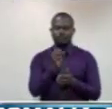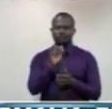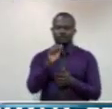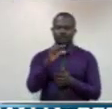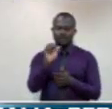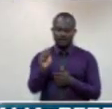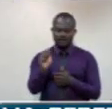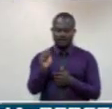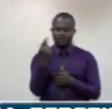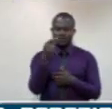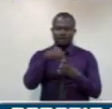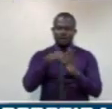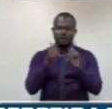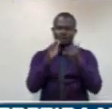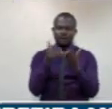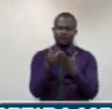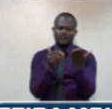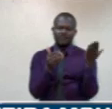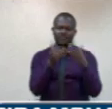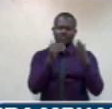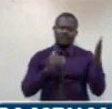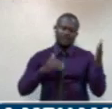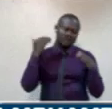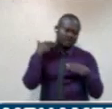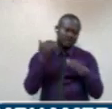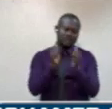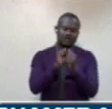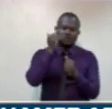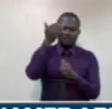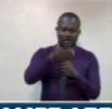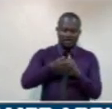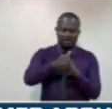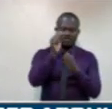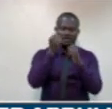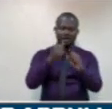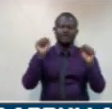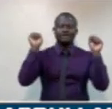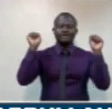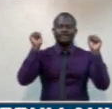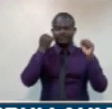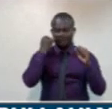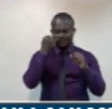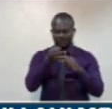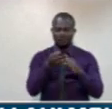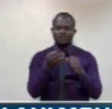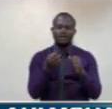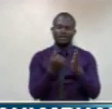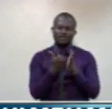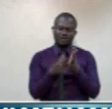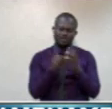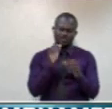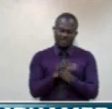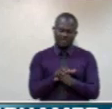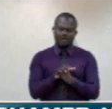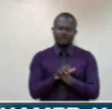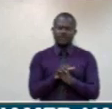Alexi umwe mu bakinnyi umukino mbere ya genocide na nyuma yayo akazana kwirokoka ngo nubwo yashegeshwe n'amateka ya